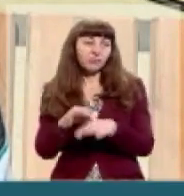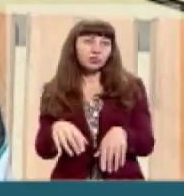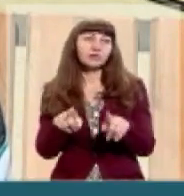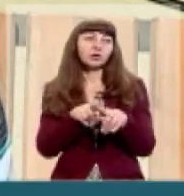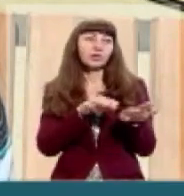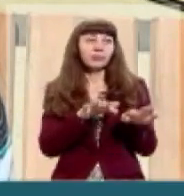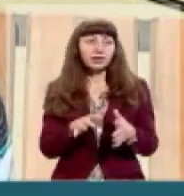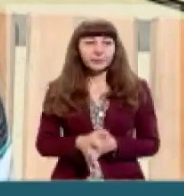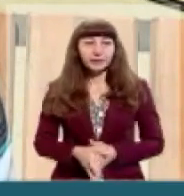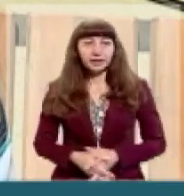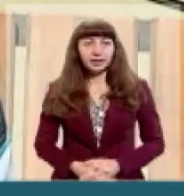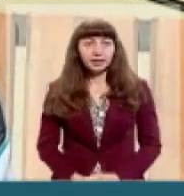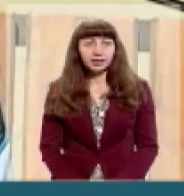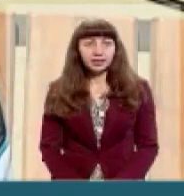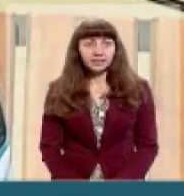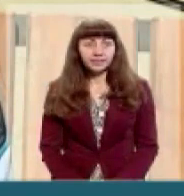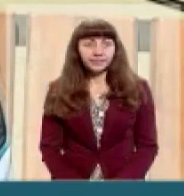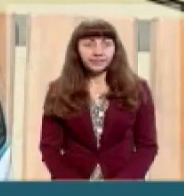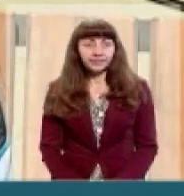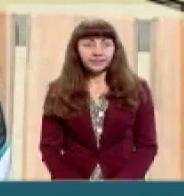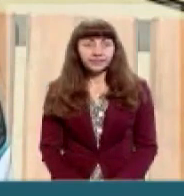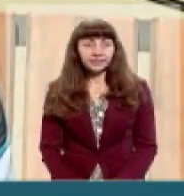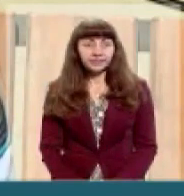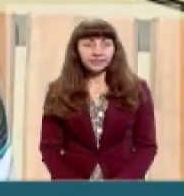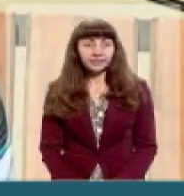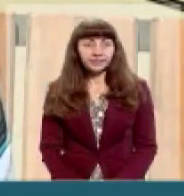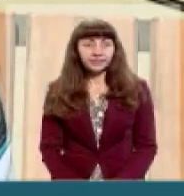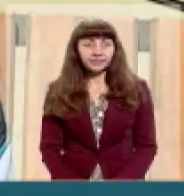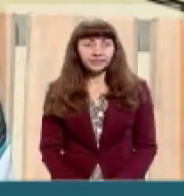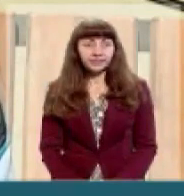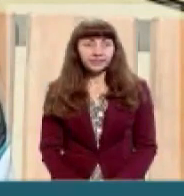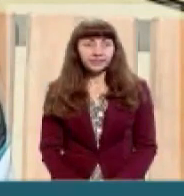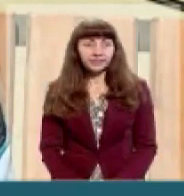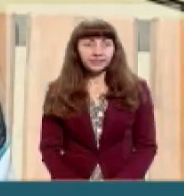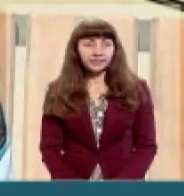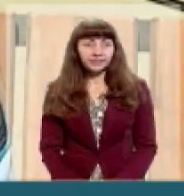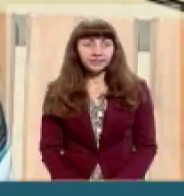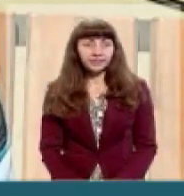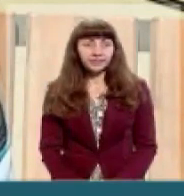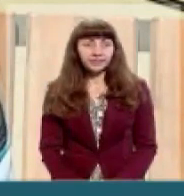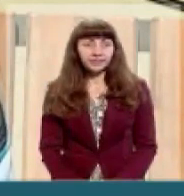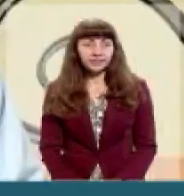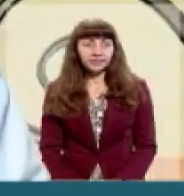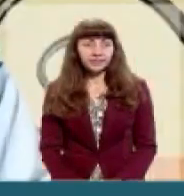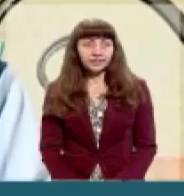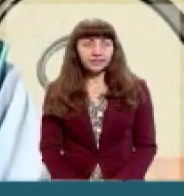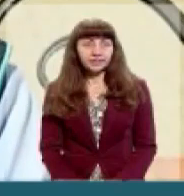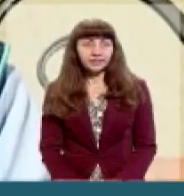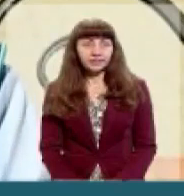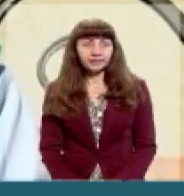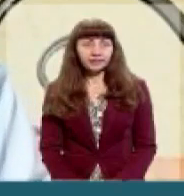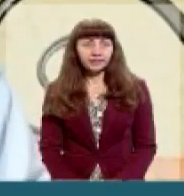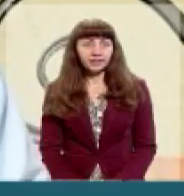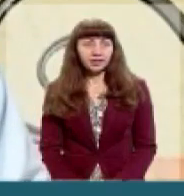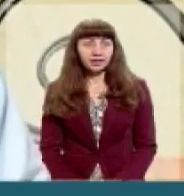Әрбір алғашқы даярлық курсына жіберу кезінде 100-ның үстінде осындай жас түлектер келеді бізге. Мүмкін осындағы